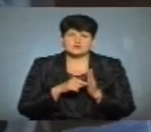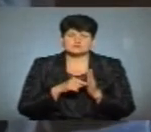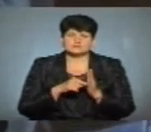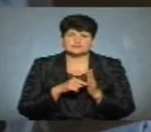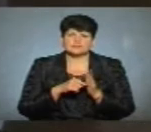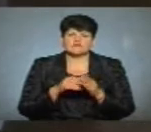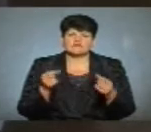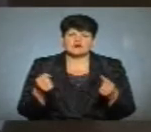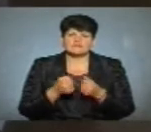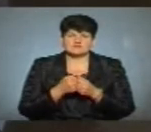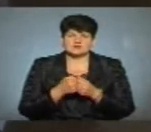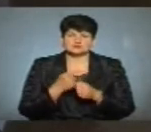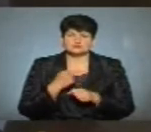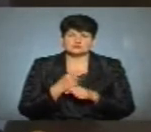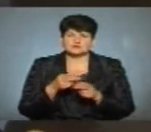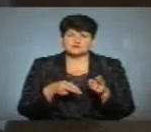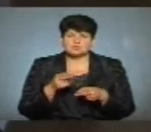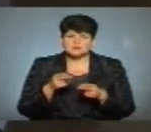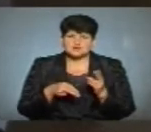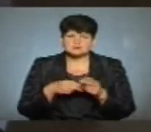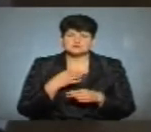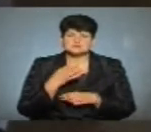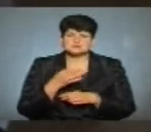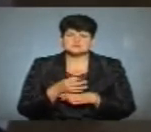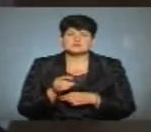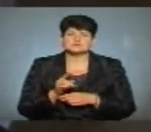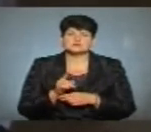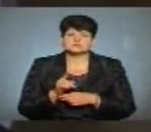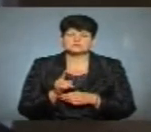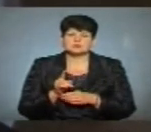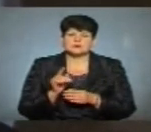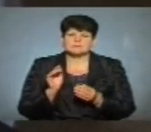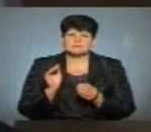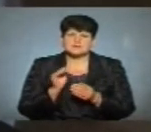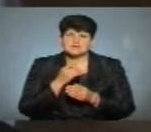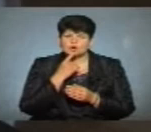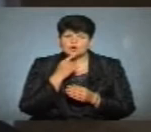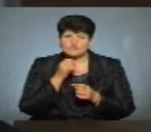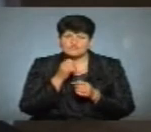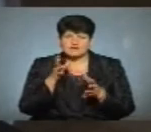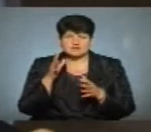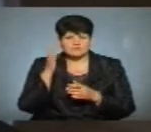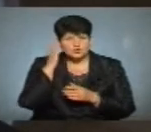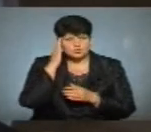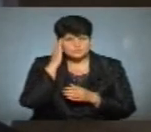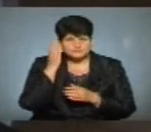в аварію. Зробили операцію, сказали, що маленький кров вилив в голові,